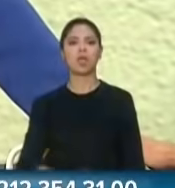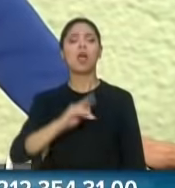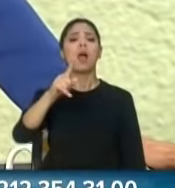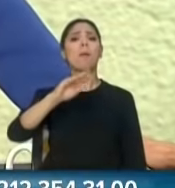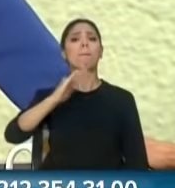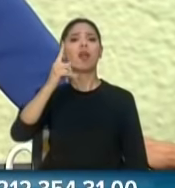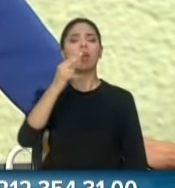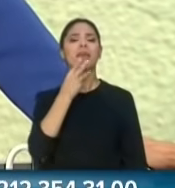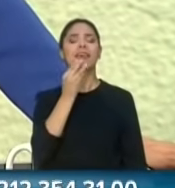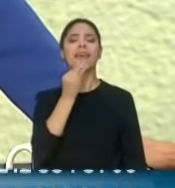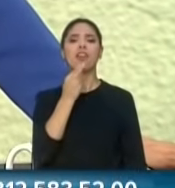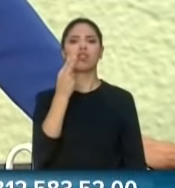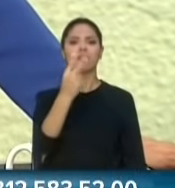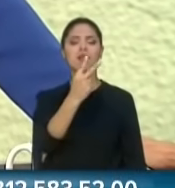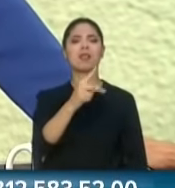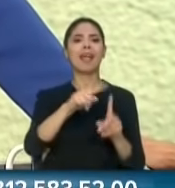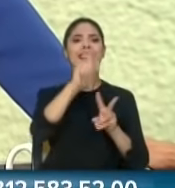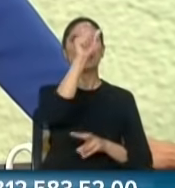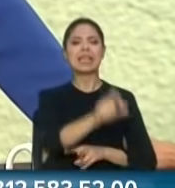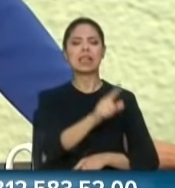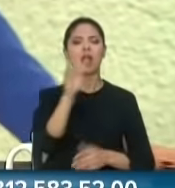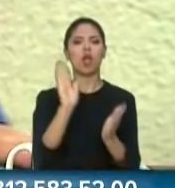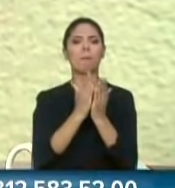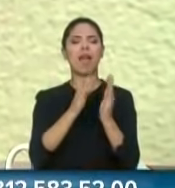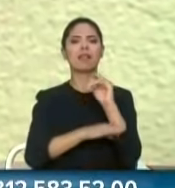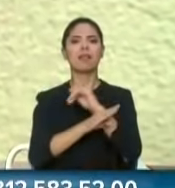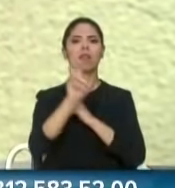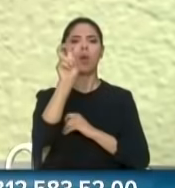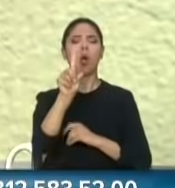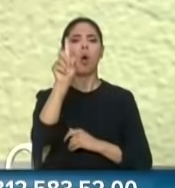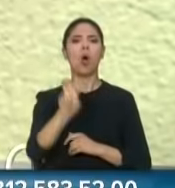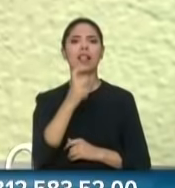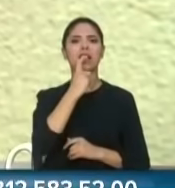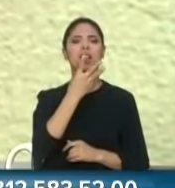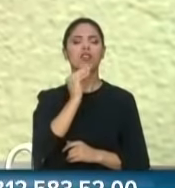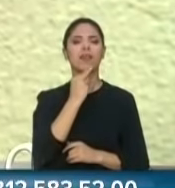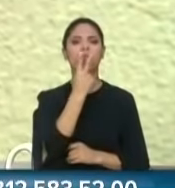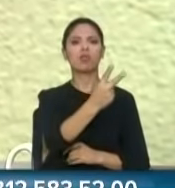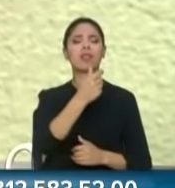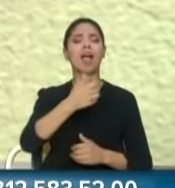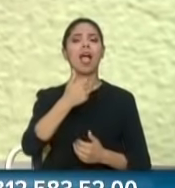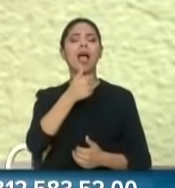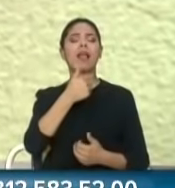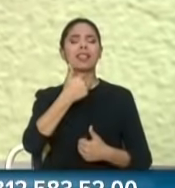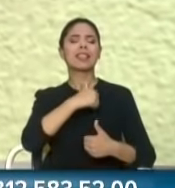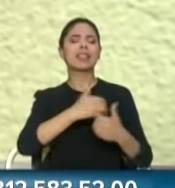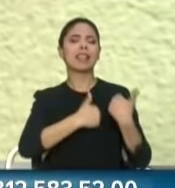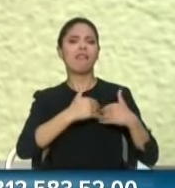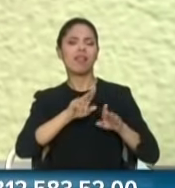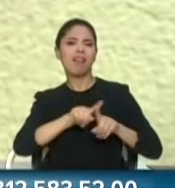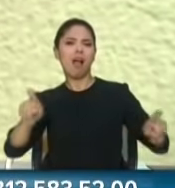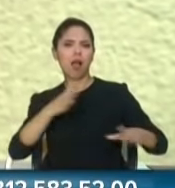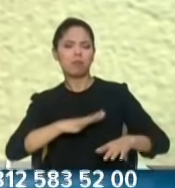Ve bir başka genç kız daha. Adı Nisa Nur. Mersin'de yaşayan 18 yaşındaki genç kız erkek arkadaşından ayrılmak istedi